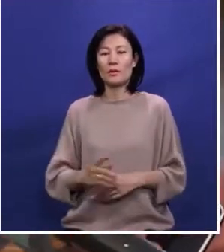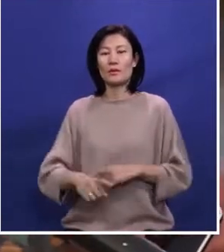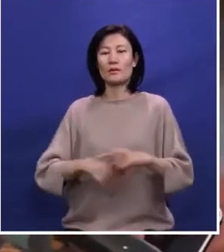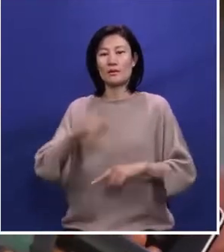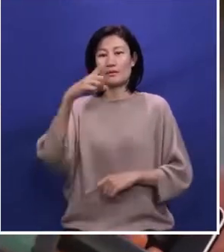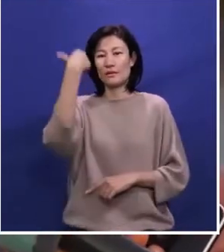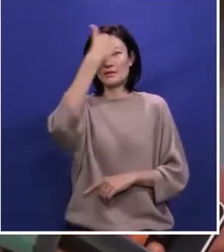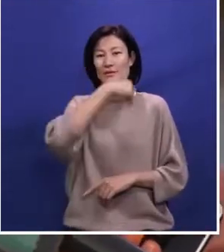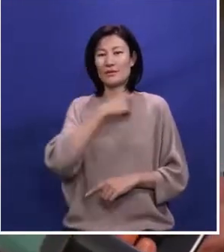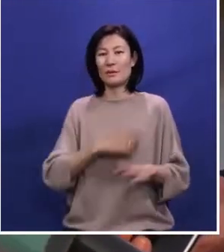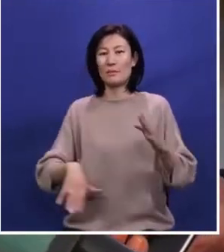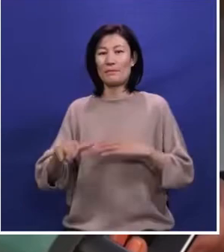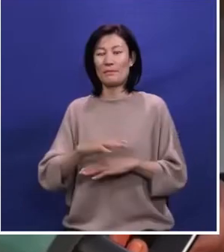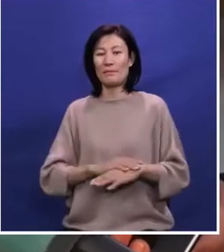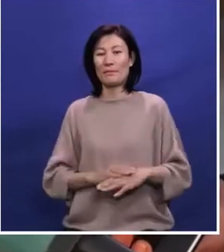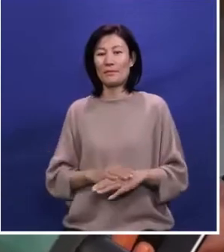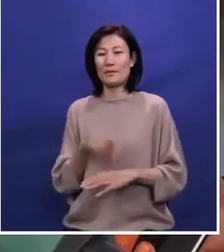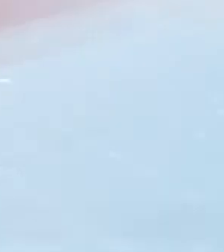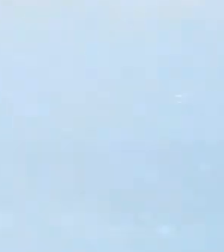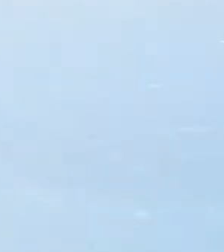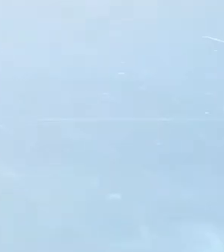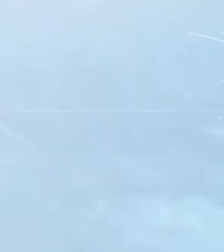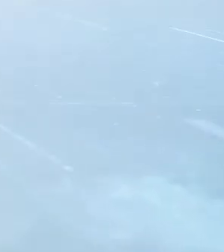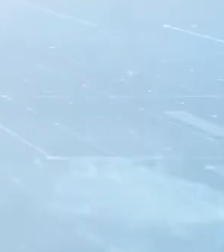келесі жыл сол мектептердің барлығын тапсыратын боламыз.